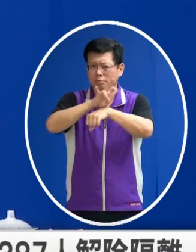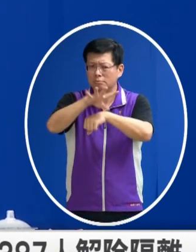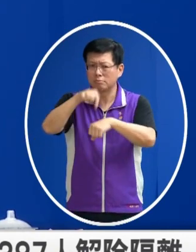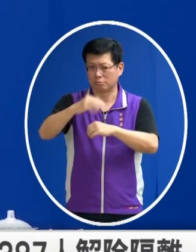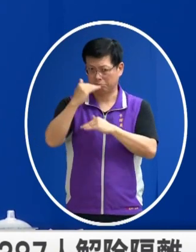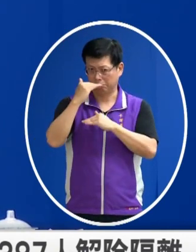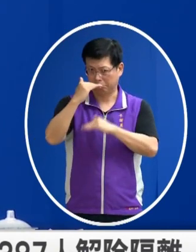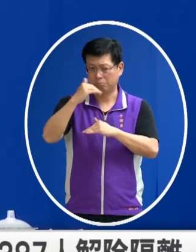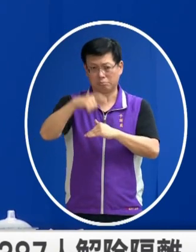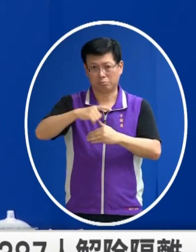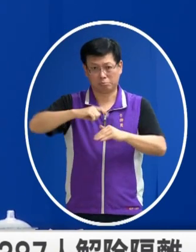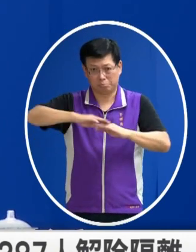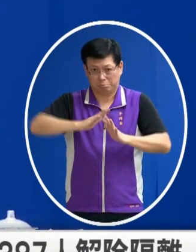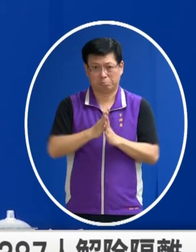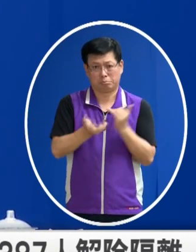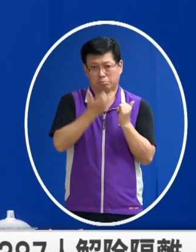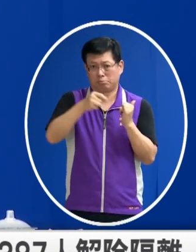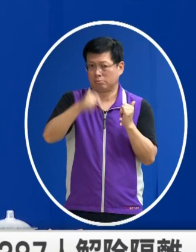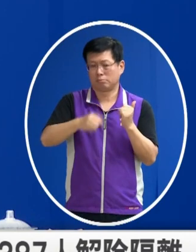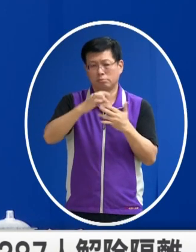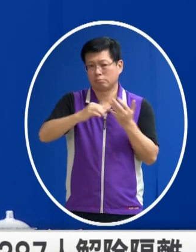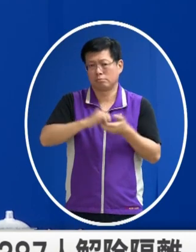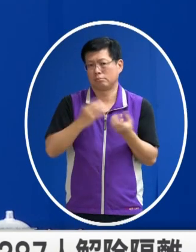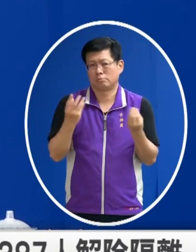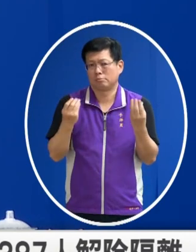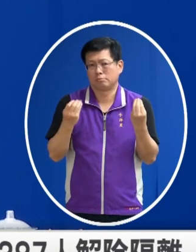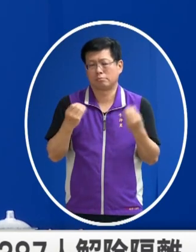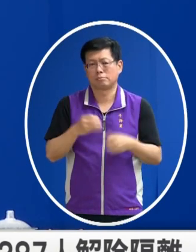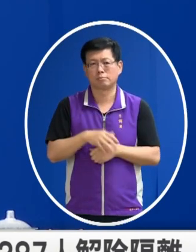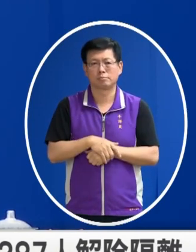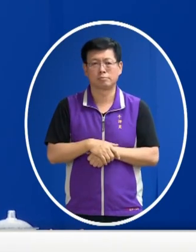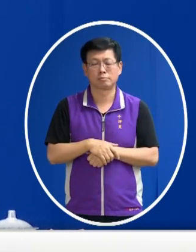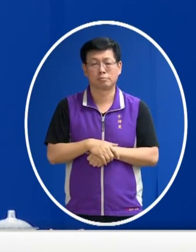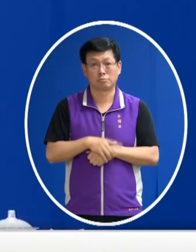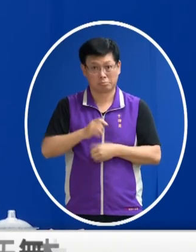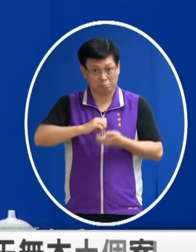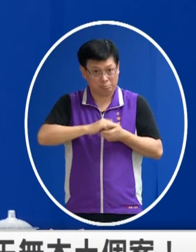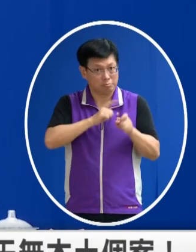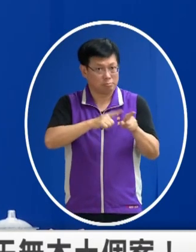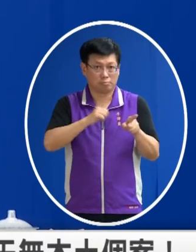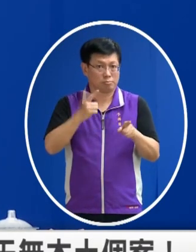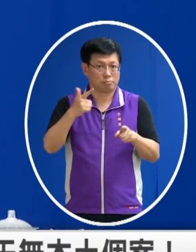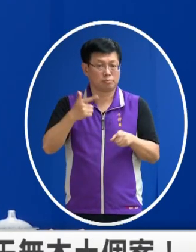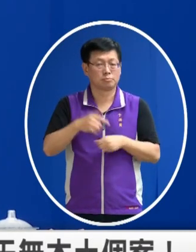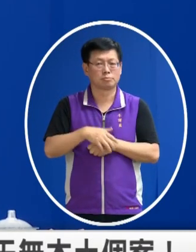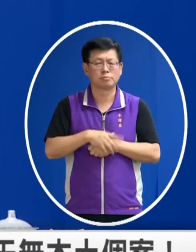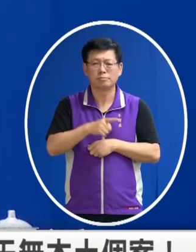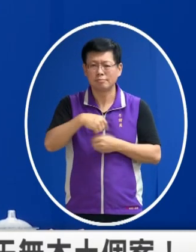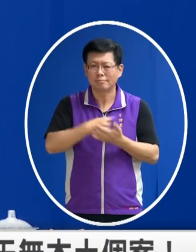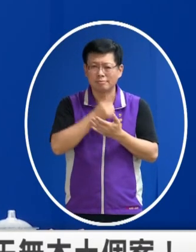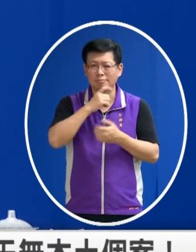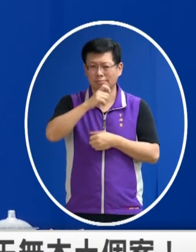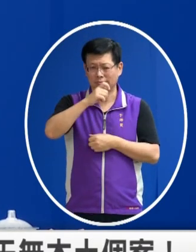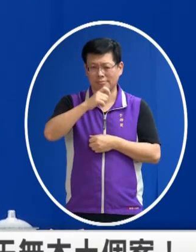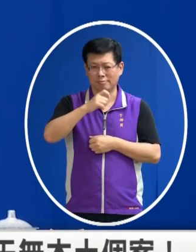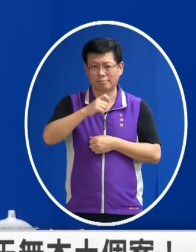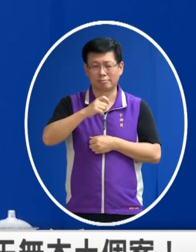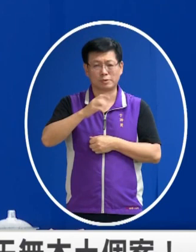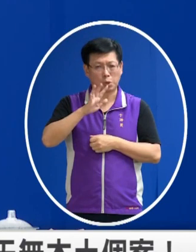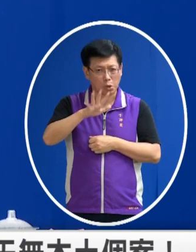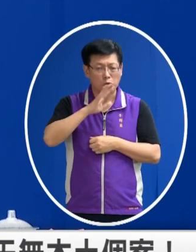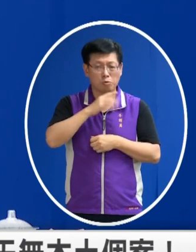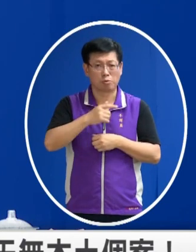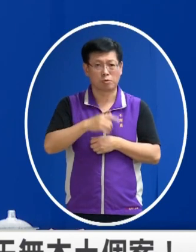24小时之内必须要火化的这个一定要有这个规定。它的规定只是说